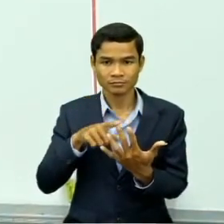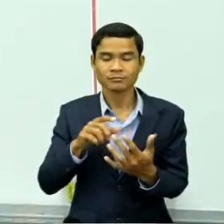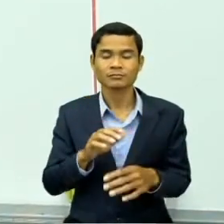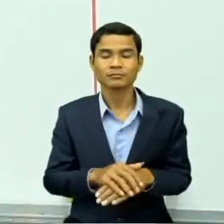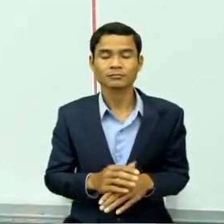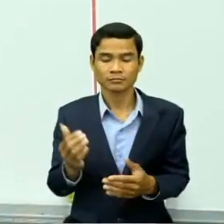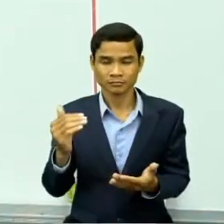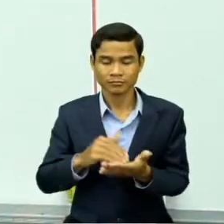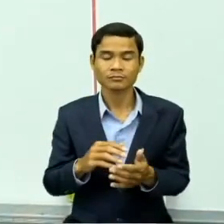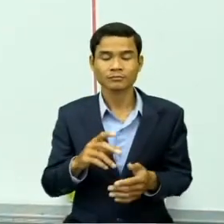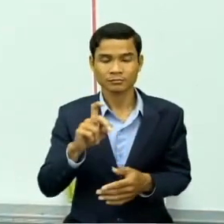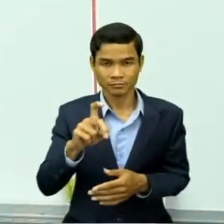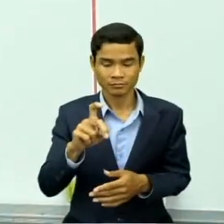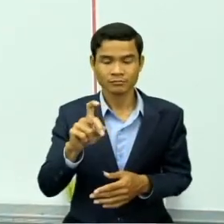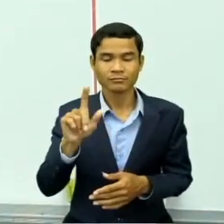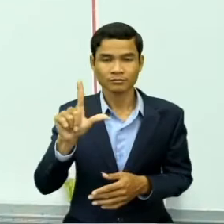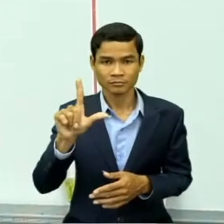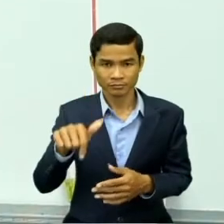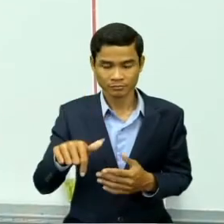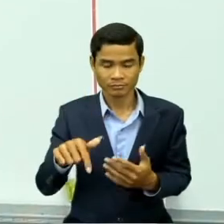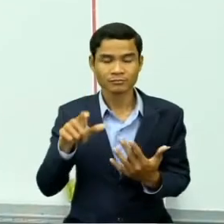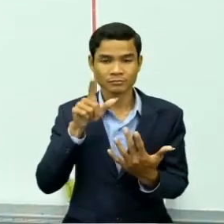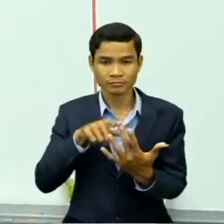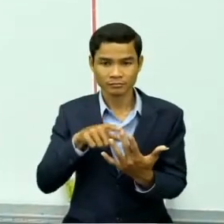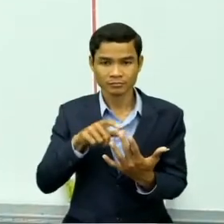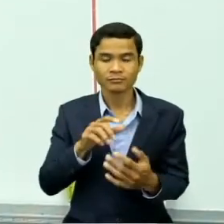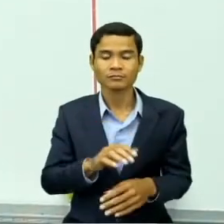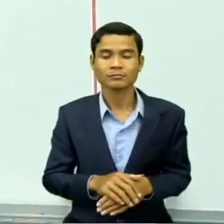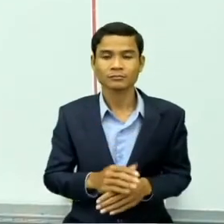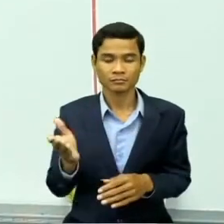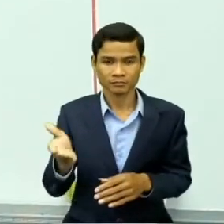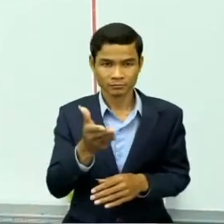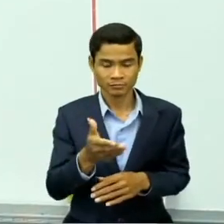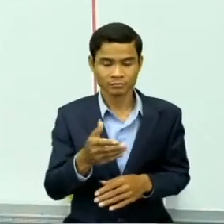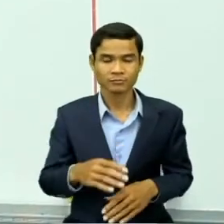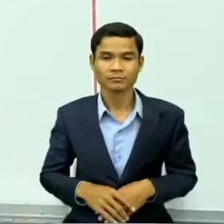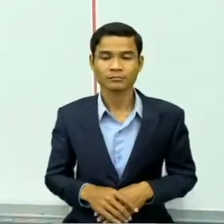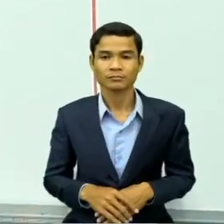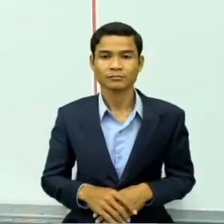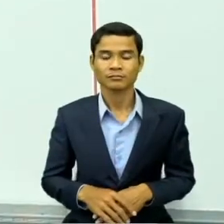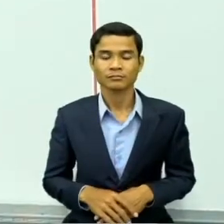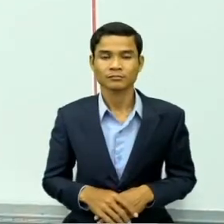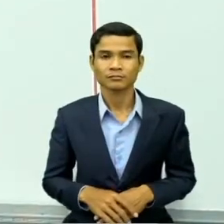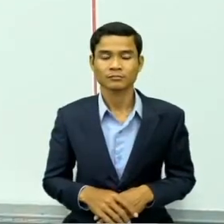ចោអ៊ំផ្ចឹងចាកូន